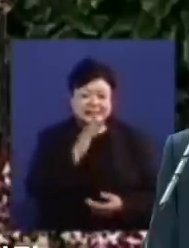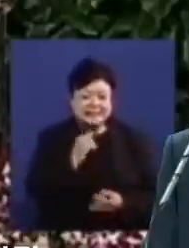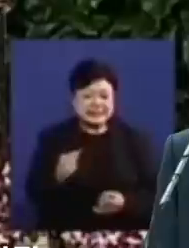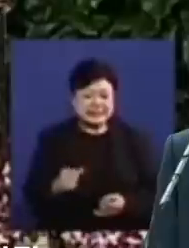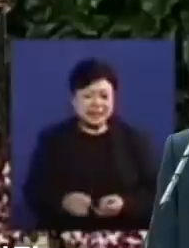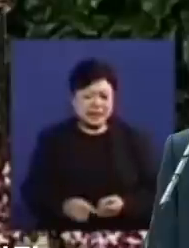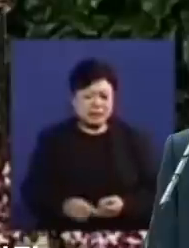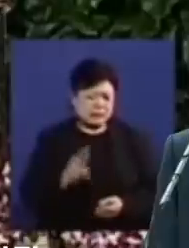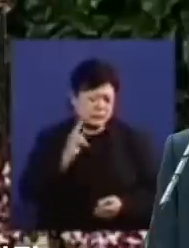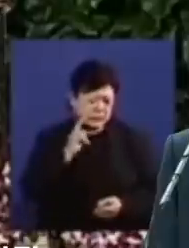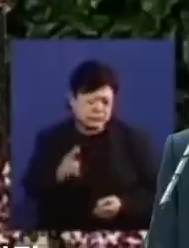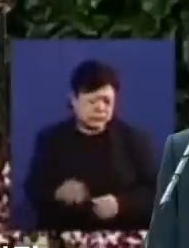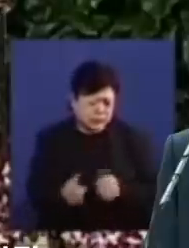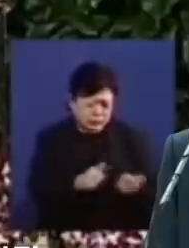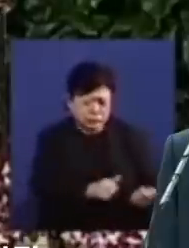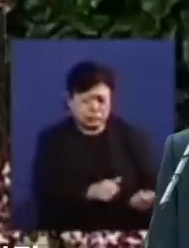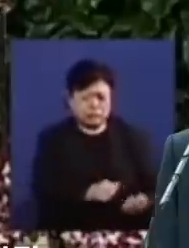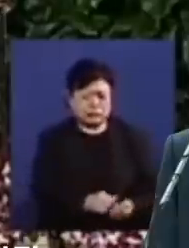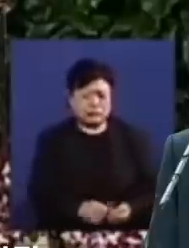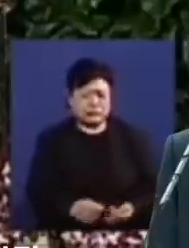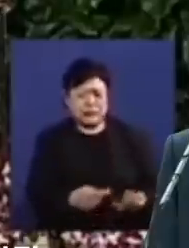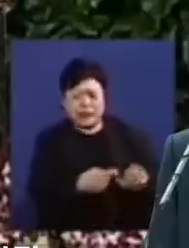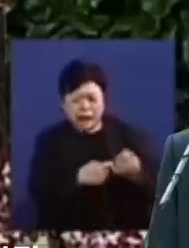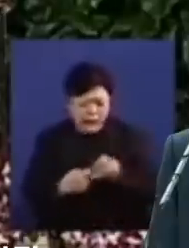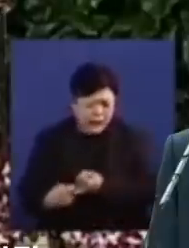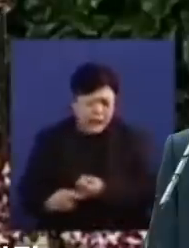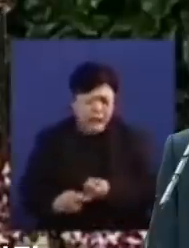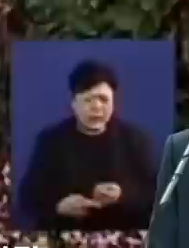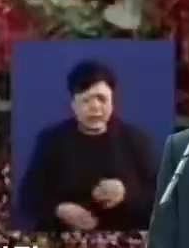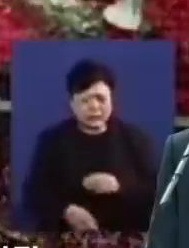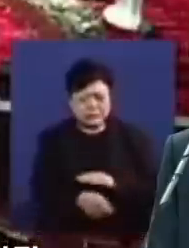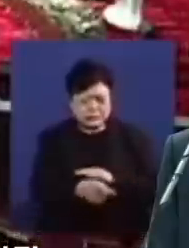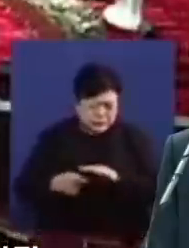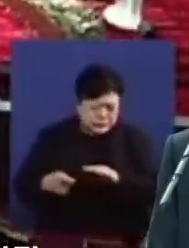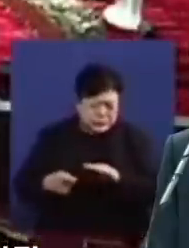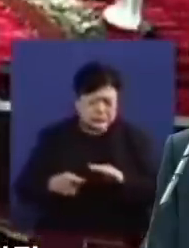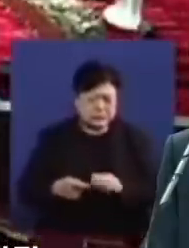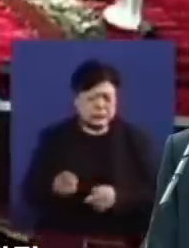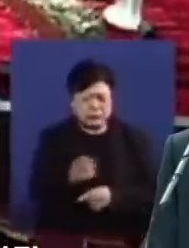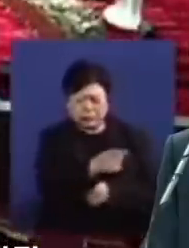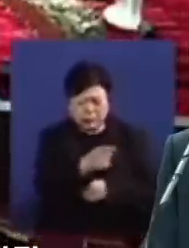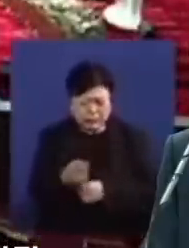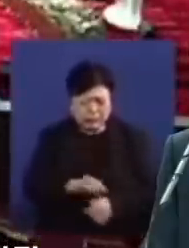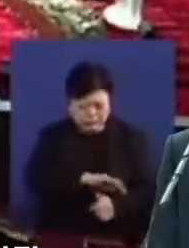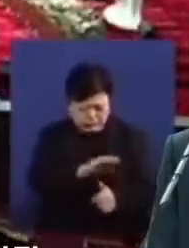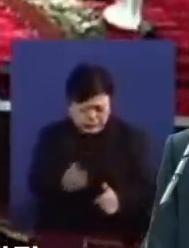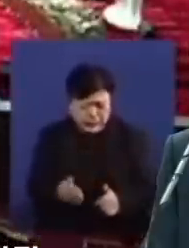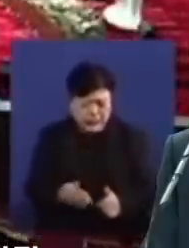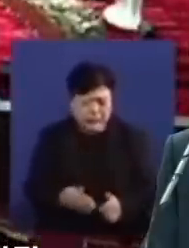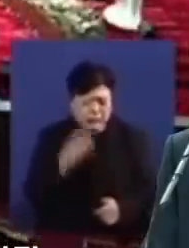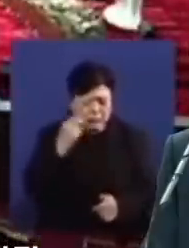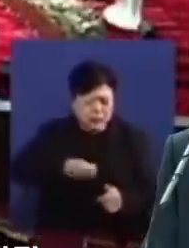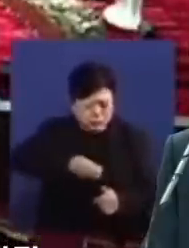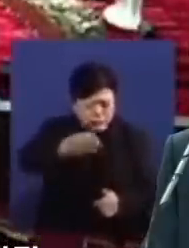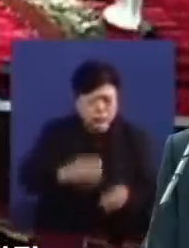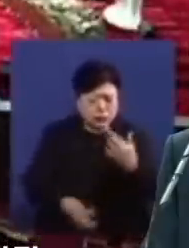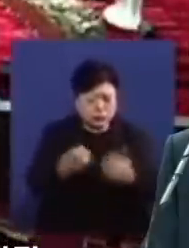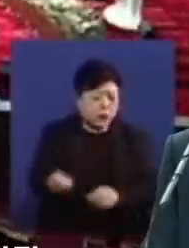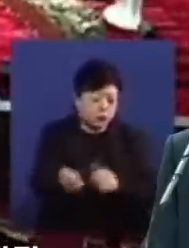방법으로 죽였습니다. 학살, 강간, 약탈, 무차별 사격, 매장, 휘발유를 뿌린 채 불태워 죽이는